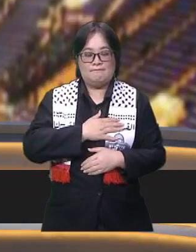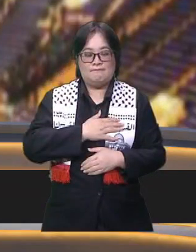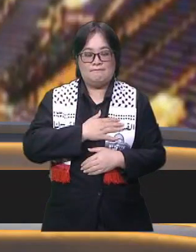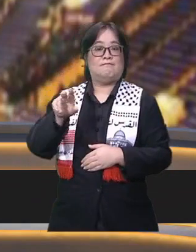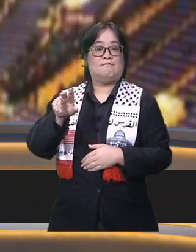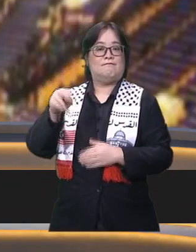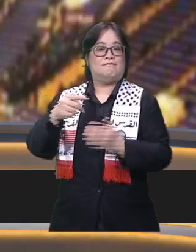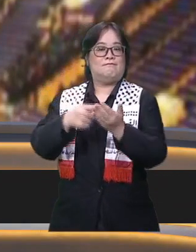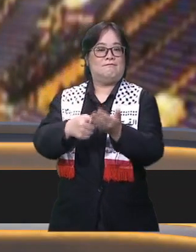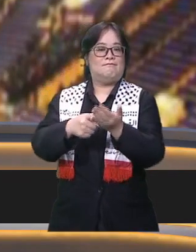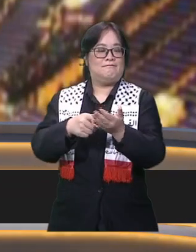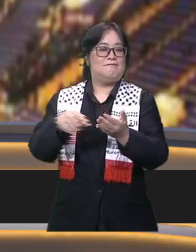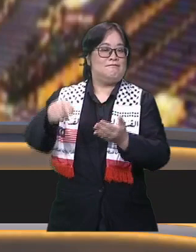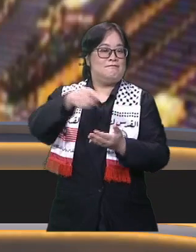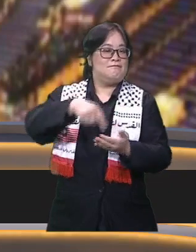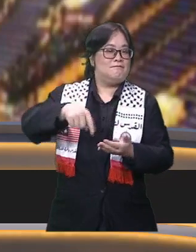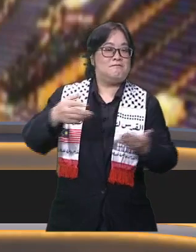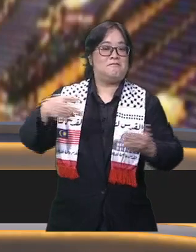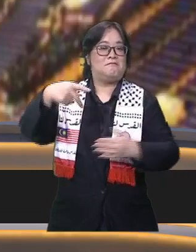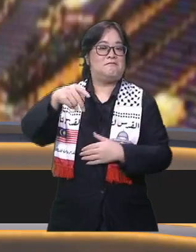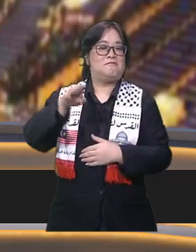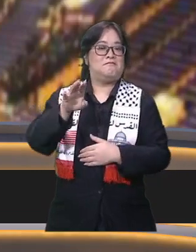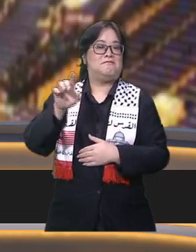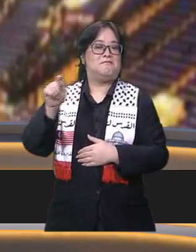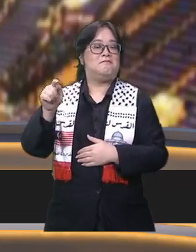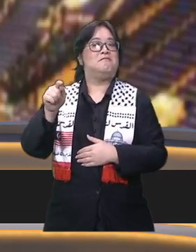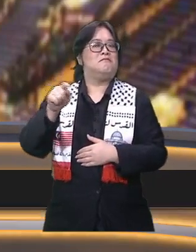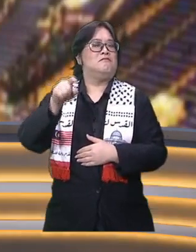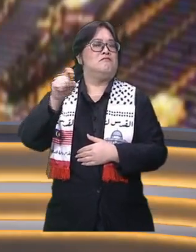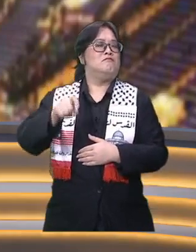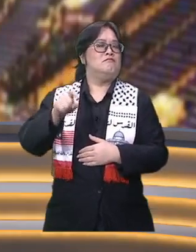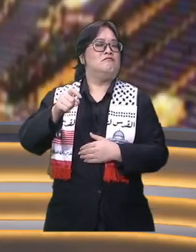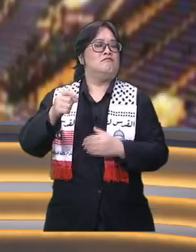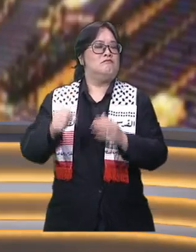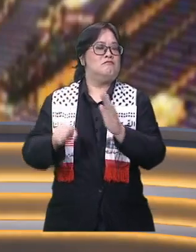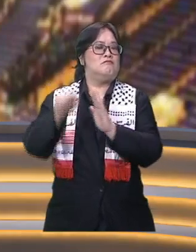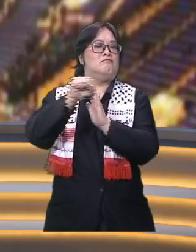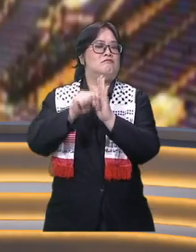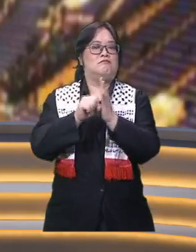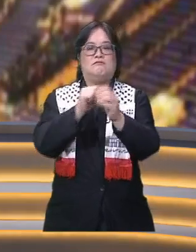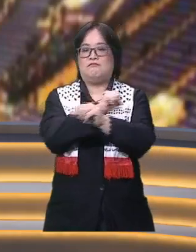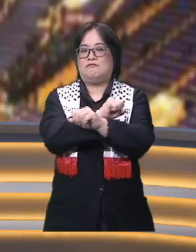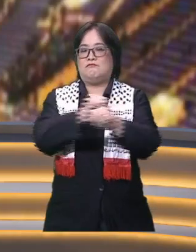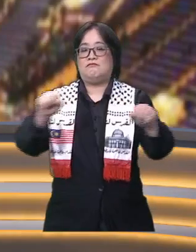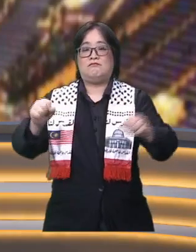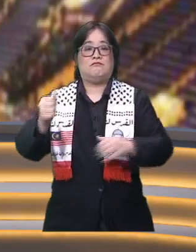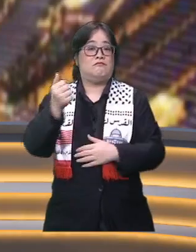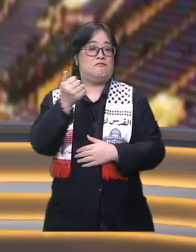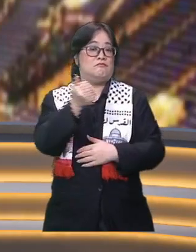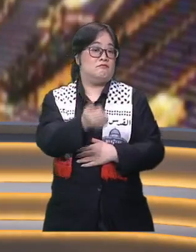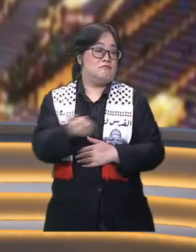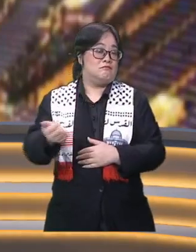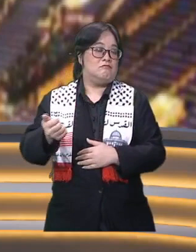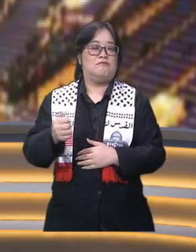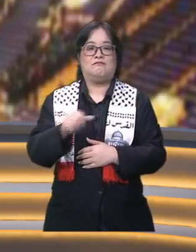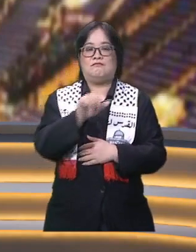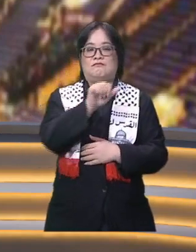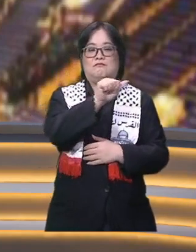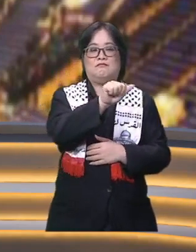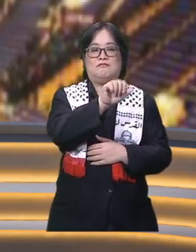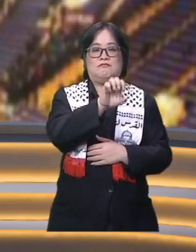Institut Sukan Negara SN akan berbincang dengan pihak berkuasa tempatan PBT bagi melihat keperluan untuk mensyaratkan penyediaan